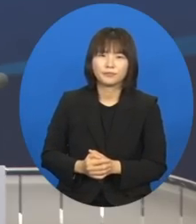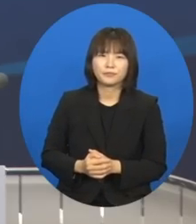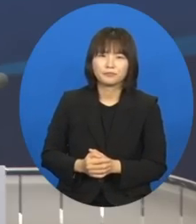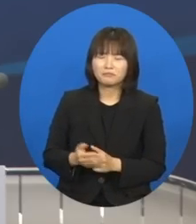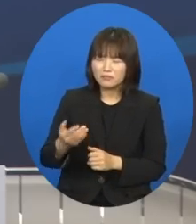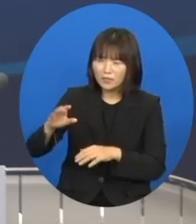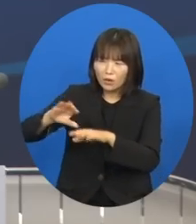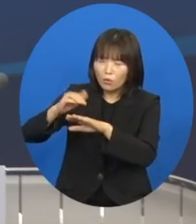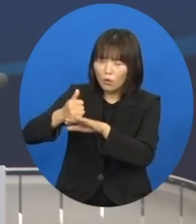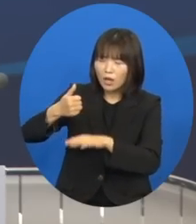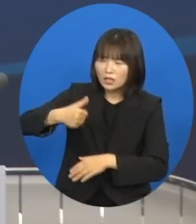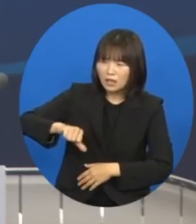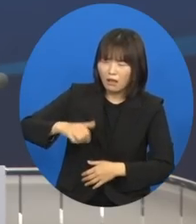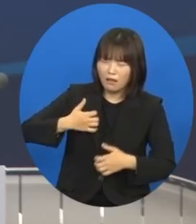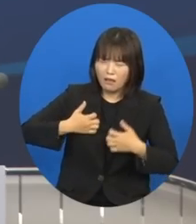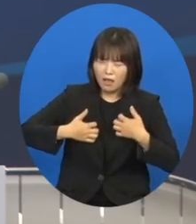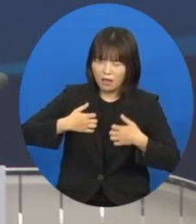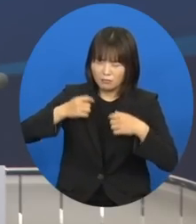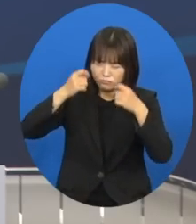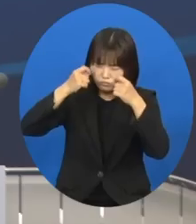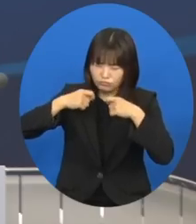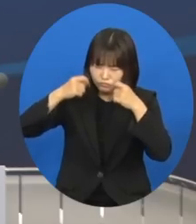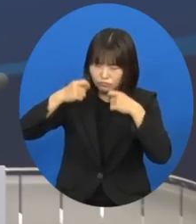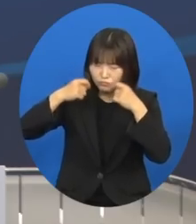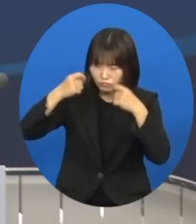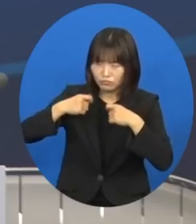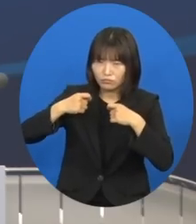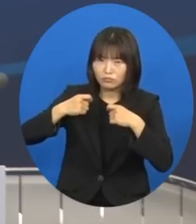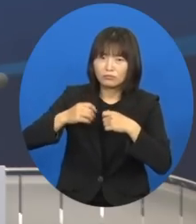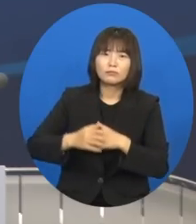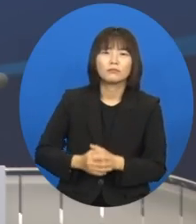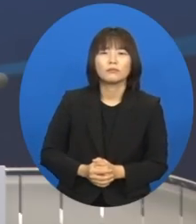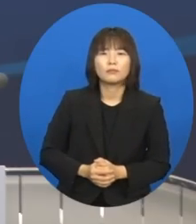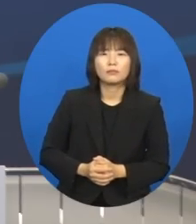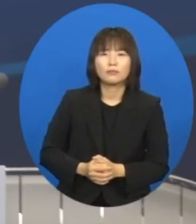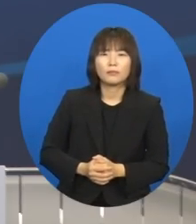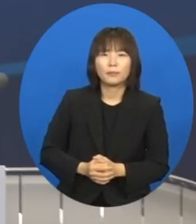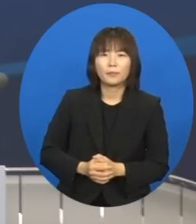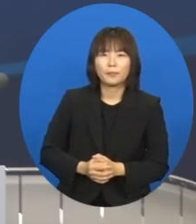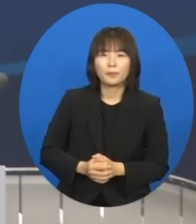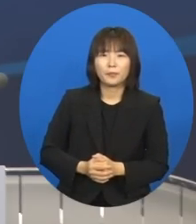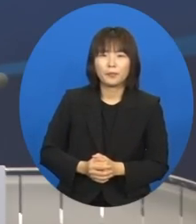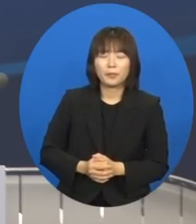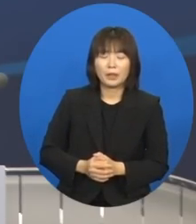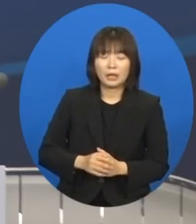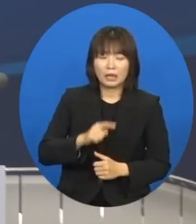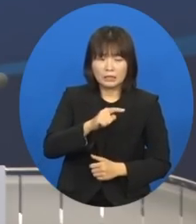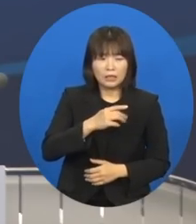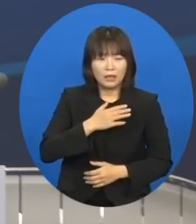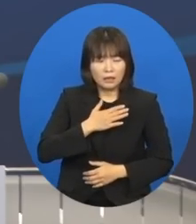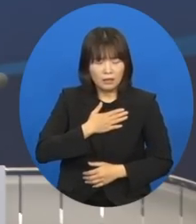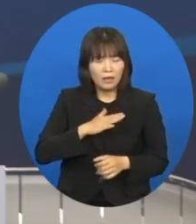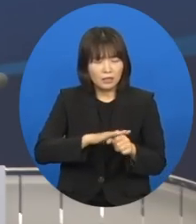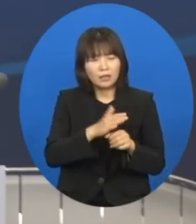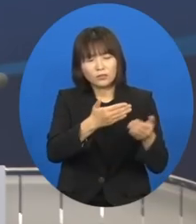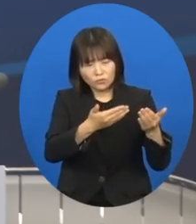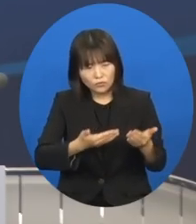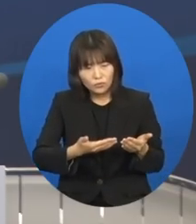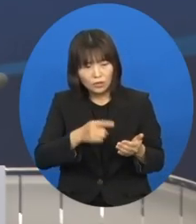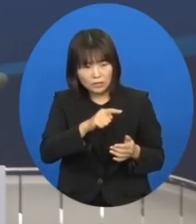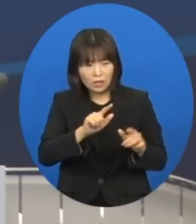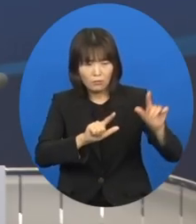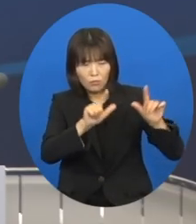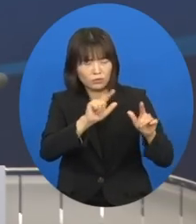너무 기뻐서 기쁨에 눈물을 흘립니다. 오, 그대. 그대가 정녕 나를 사랑하는군요. 그대의 모습이